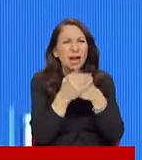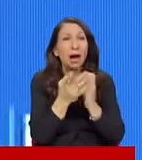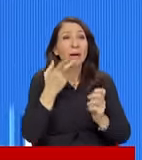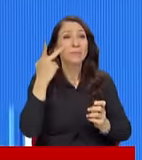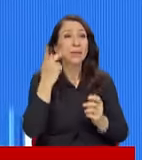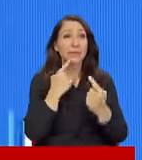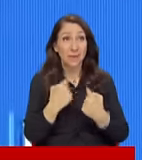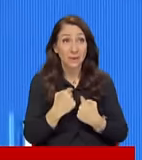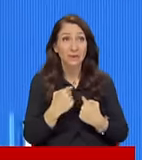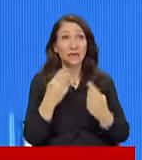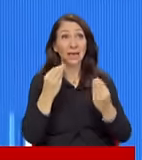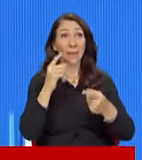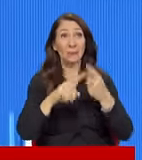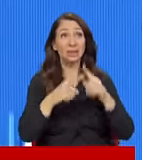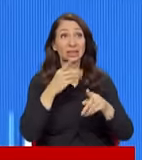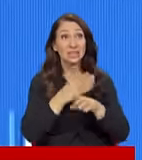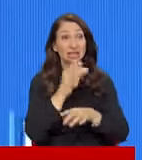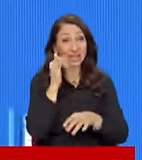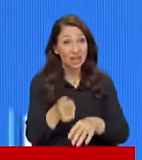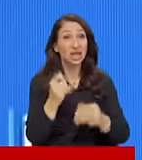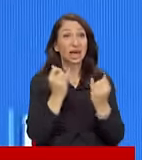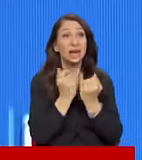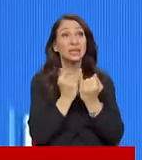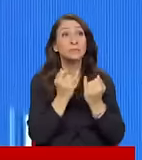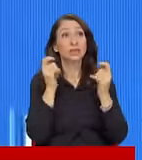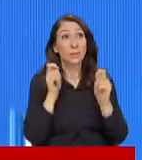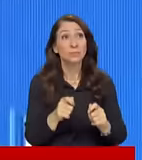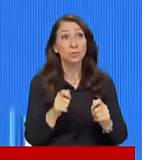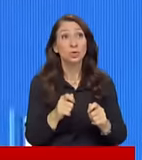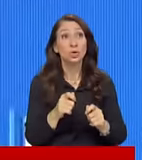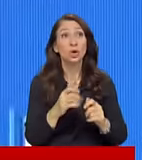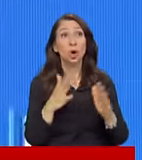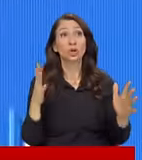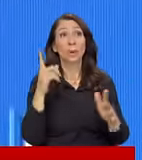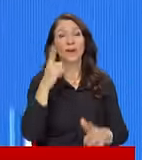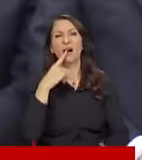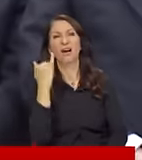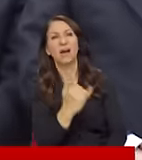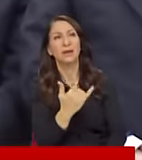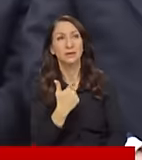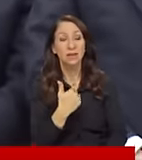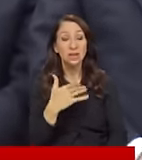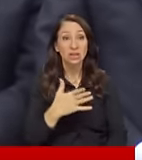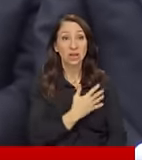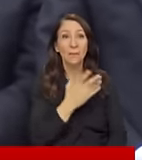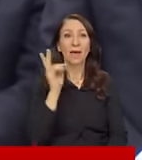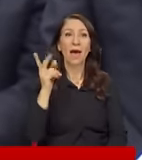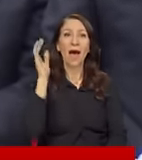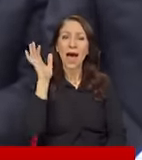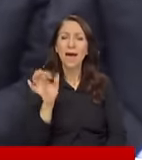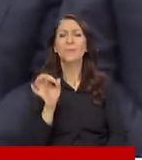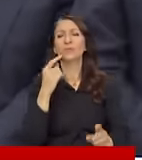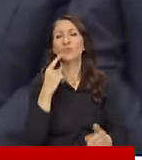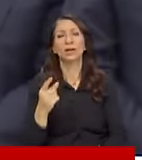abla demeniz İyi Partili gerçek kardeşlerime de yapılmış koca bir hakarettir. CHP'den kendisine her